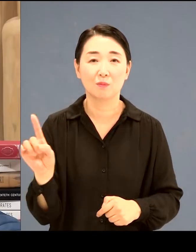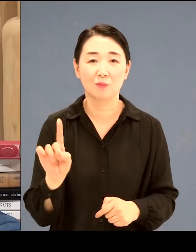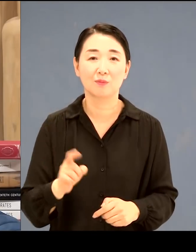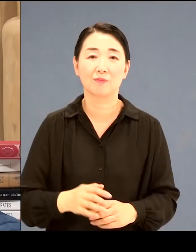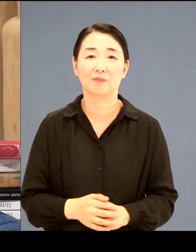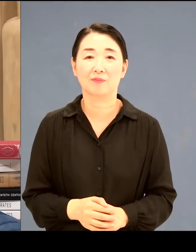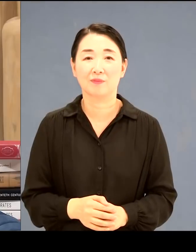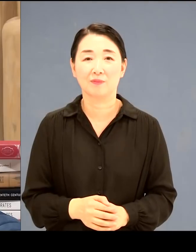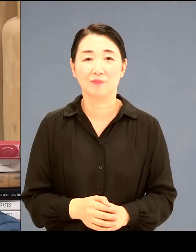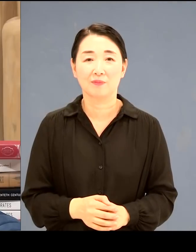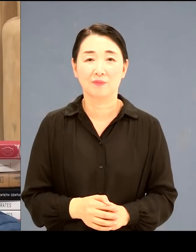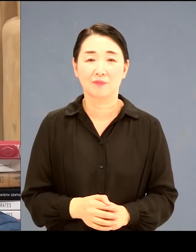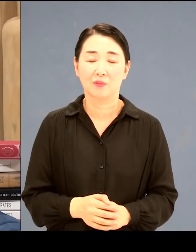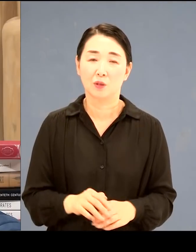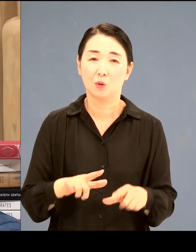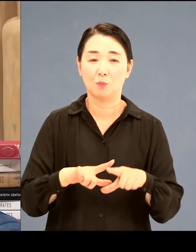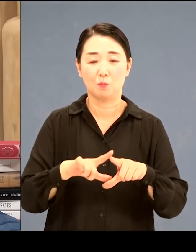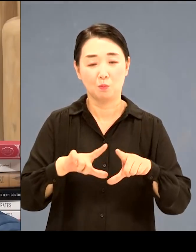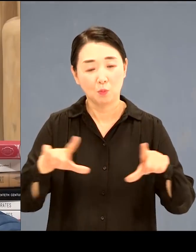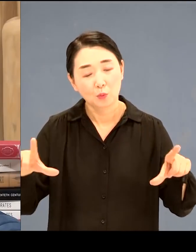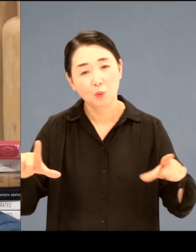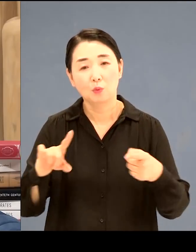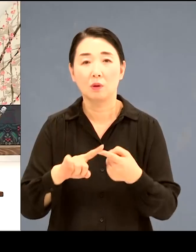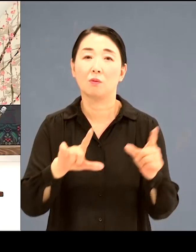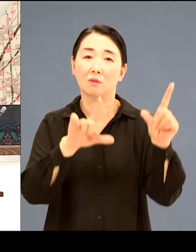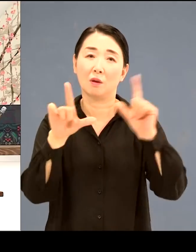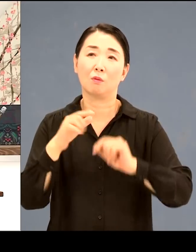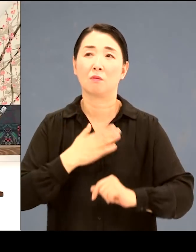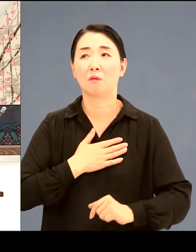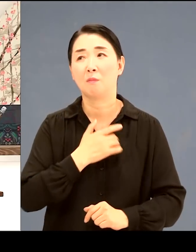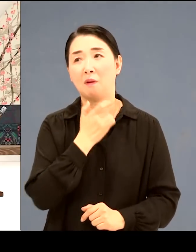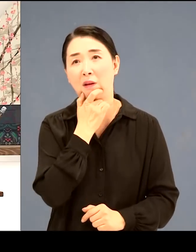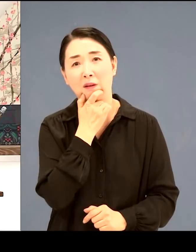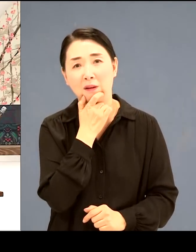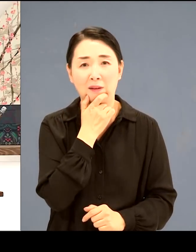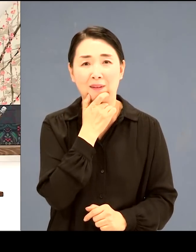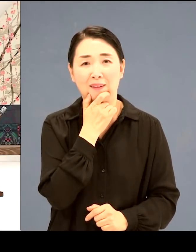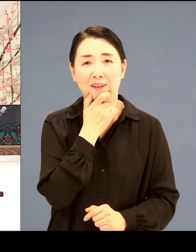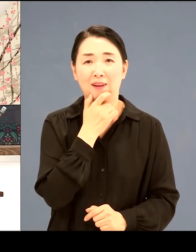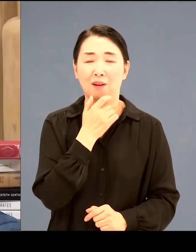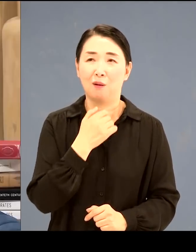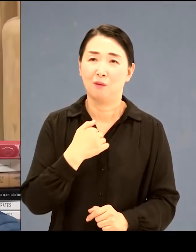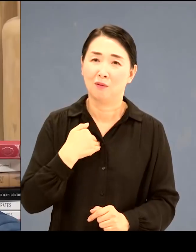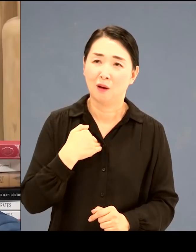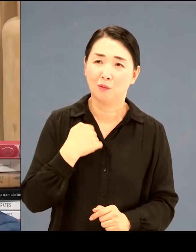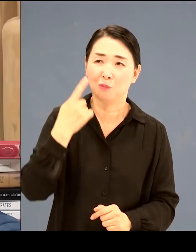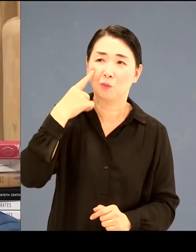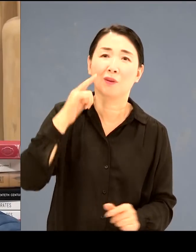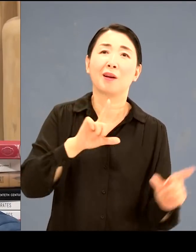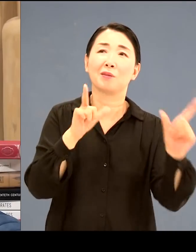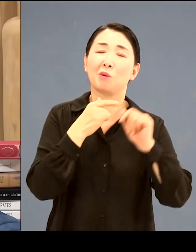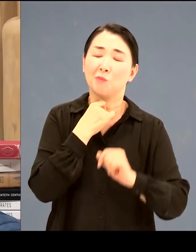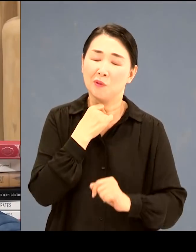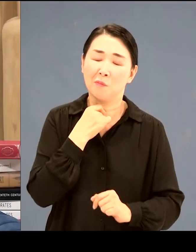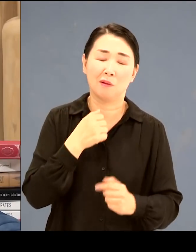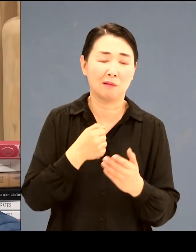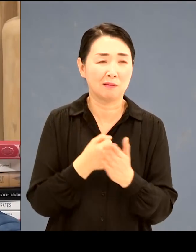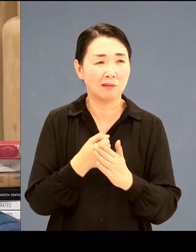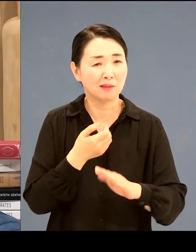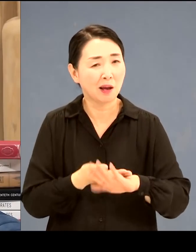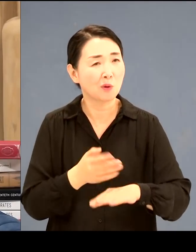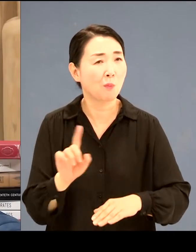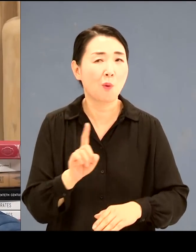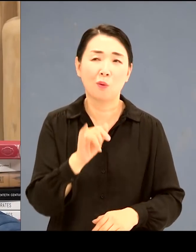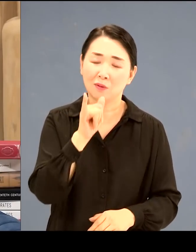생각하기를 평범하게 사는 게 너무 싫었어요. 그래서 뭔가 다른 게 있지 않을까